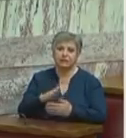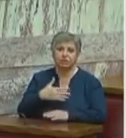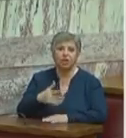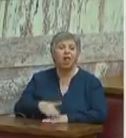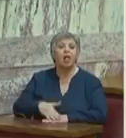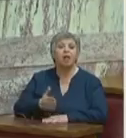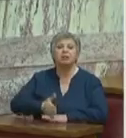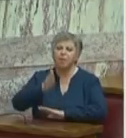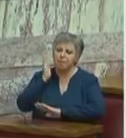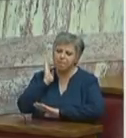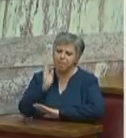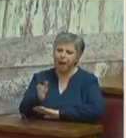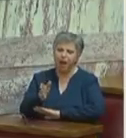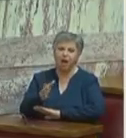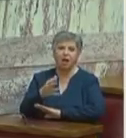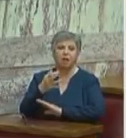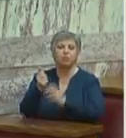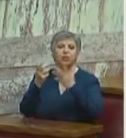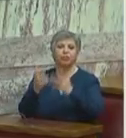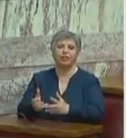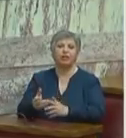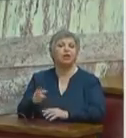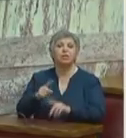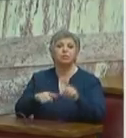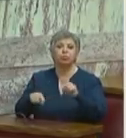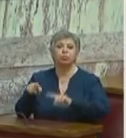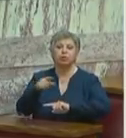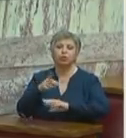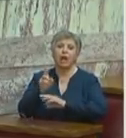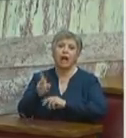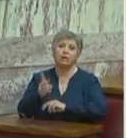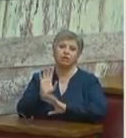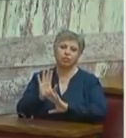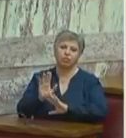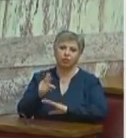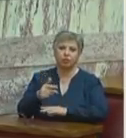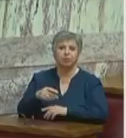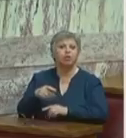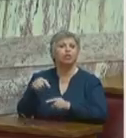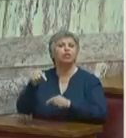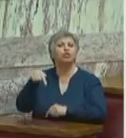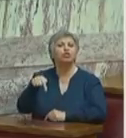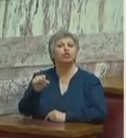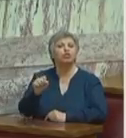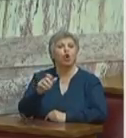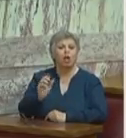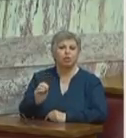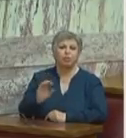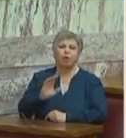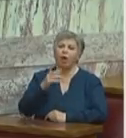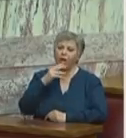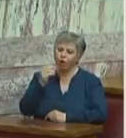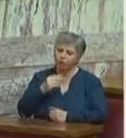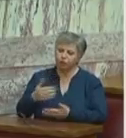Τσοχαντζόπουλου. Η καταδίκη επευλήθη τυπικώς για ξέπλυμα, για νοημοποίηση εσόδων.